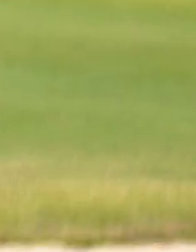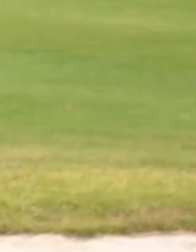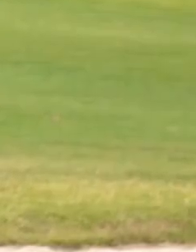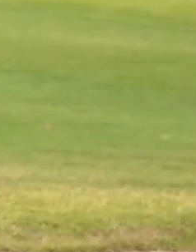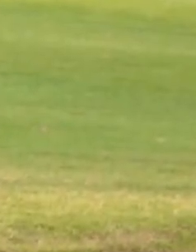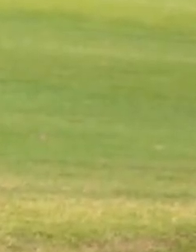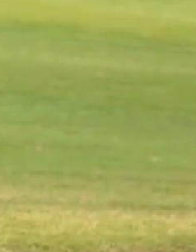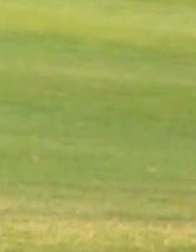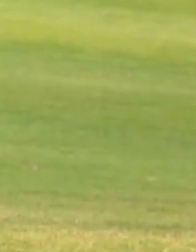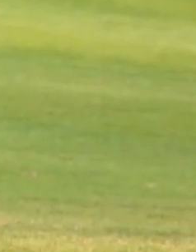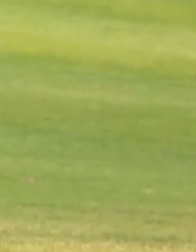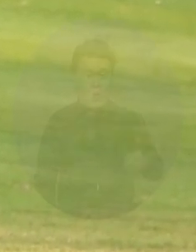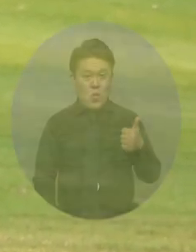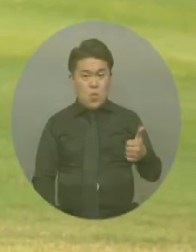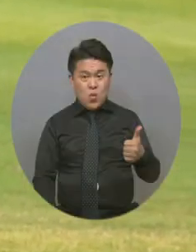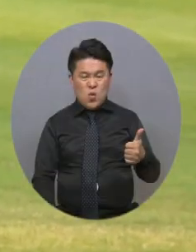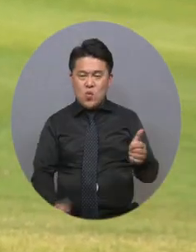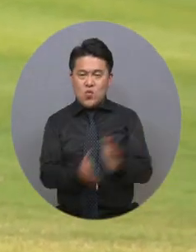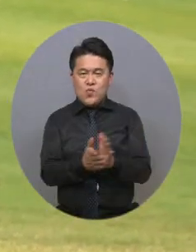와!